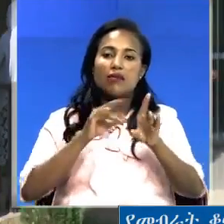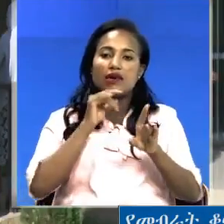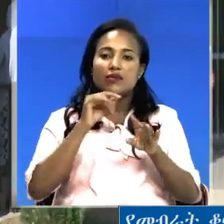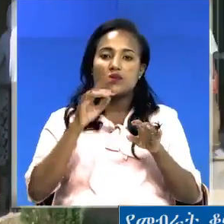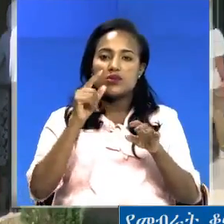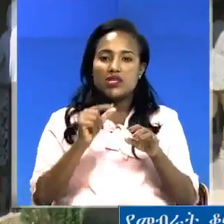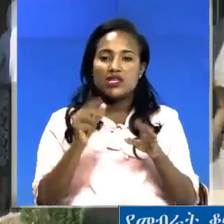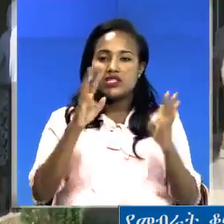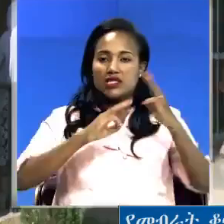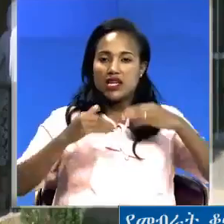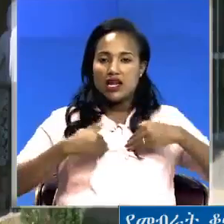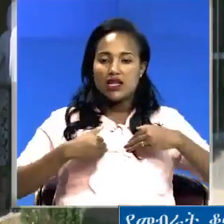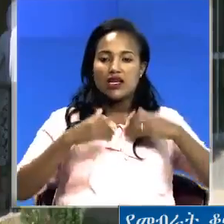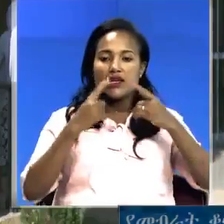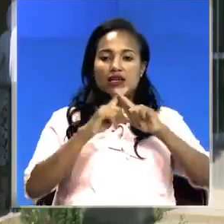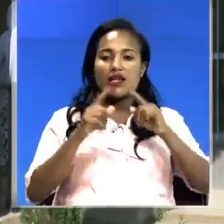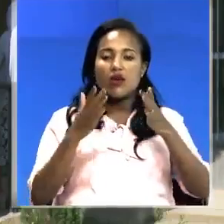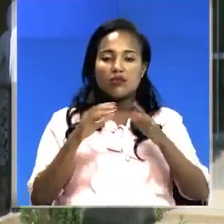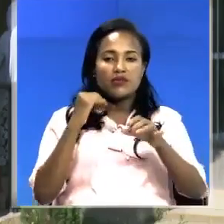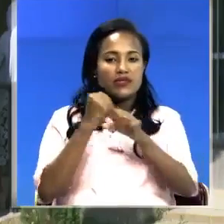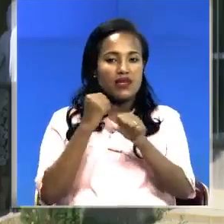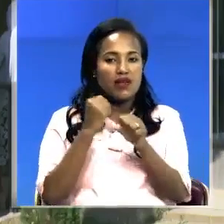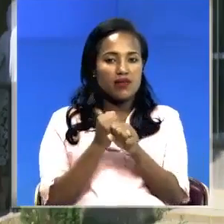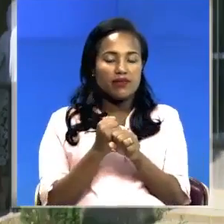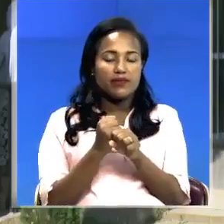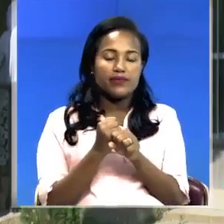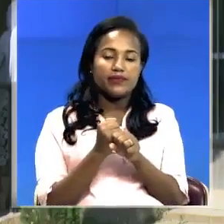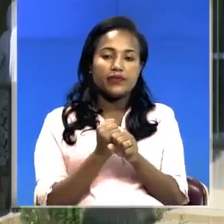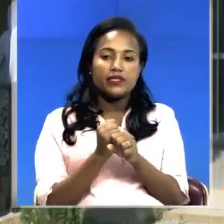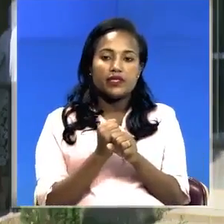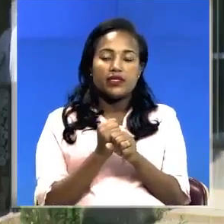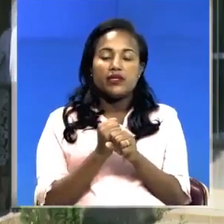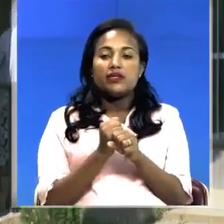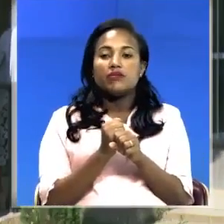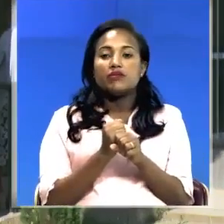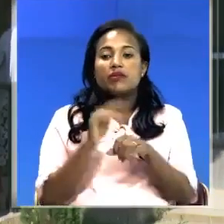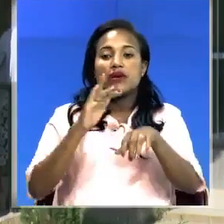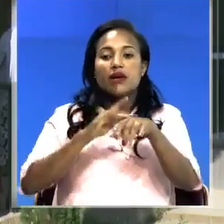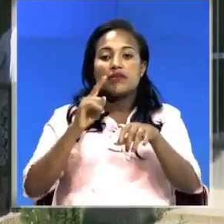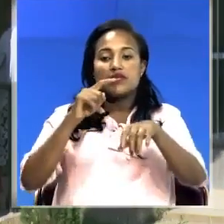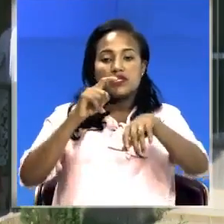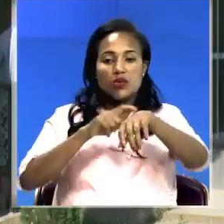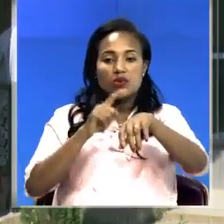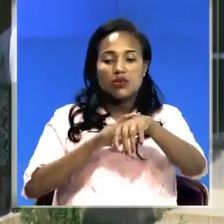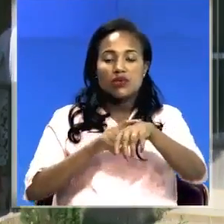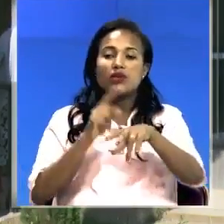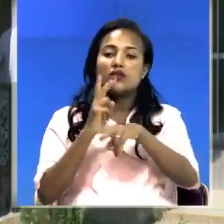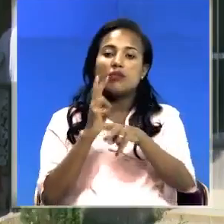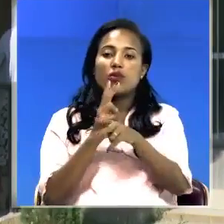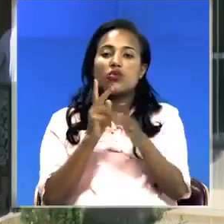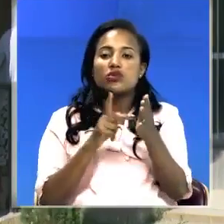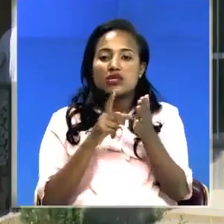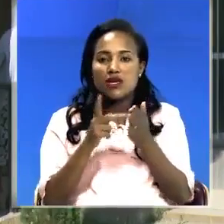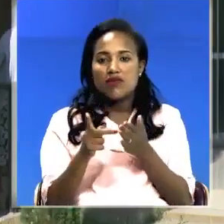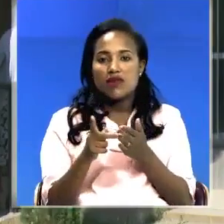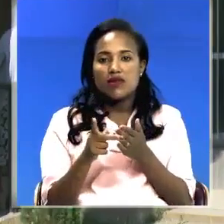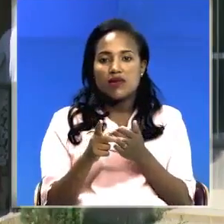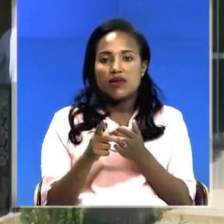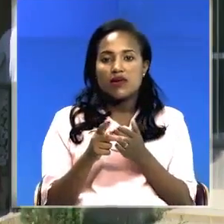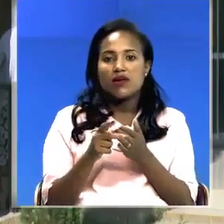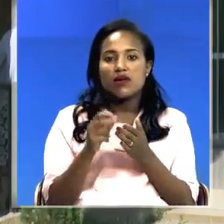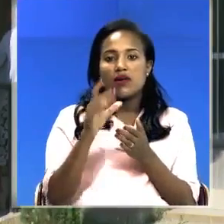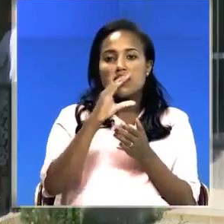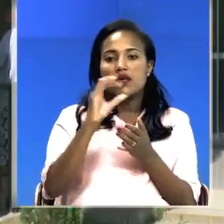ውስንነት አለ። አሁን ግን አግሬሲቭሊ ይዘነዋል። የቆረጣ ቅጠላውን ደንበኛውን በመነካካበት ሰዓት ጊዜውና ሰዓቱን ጠብቆ ሲከፍል የኪሎዋቶቹ